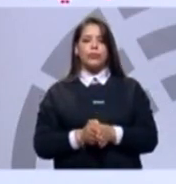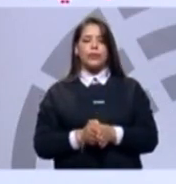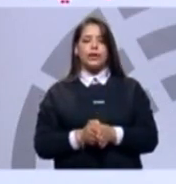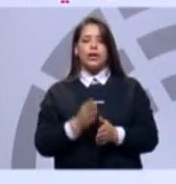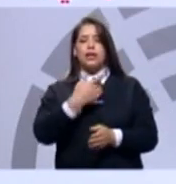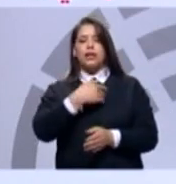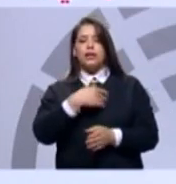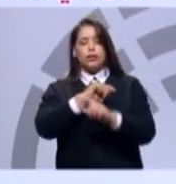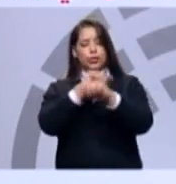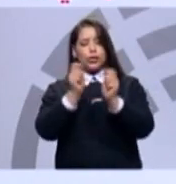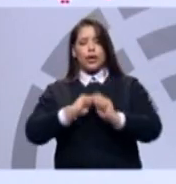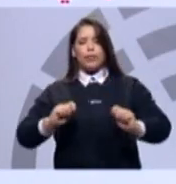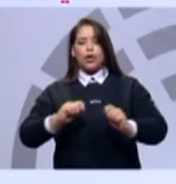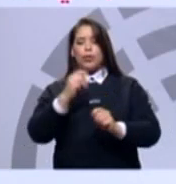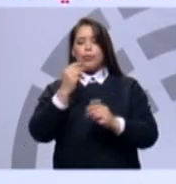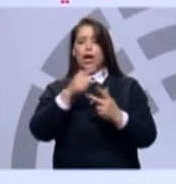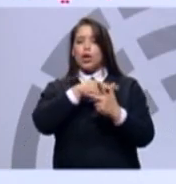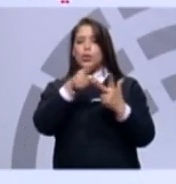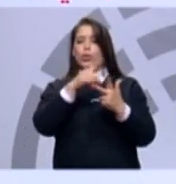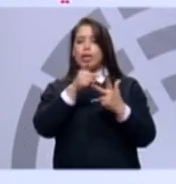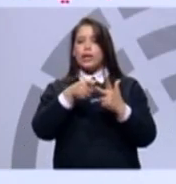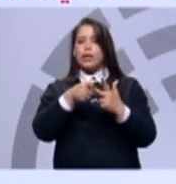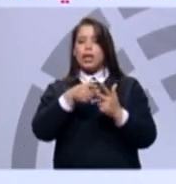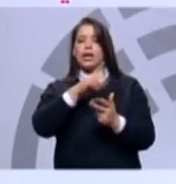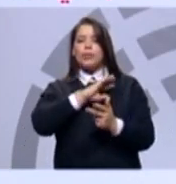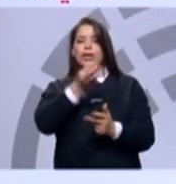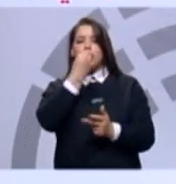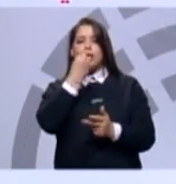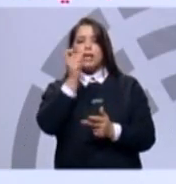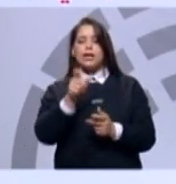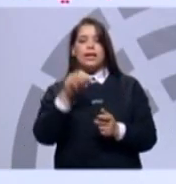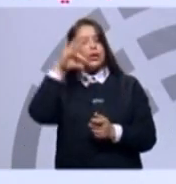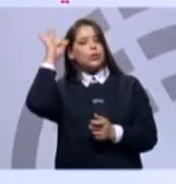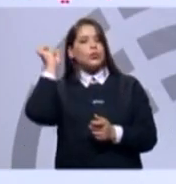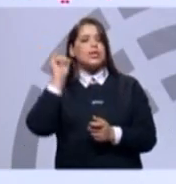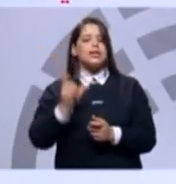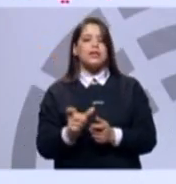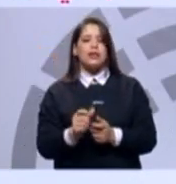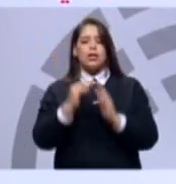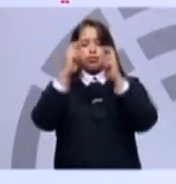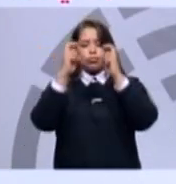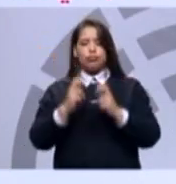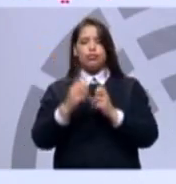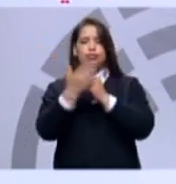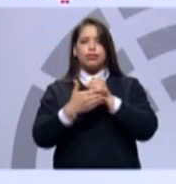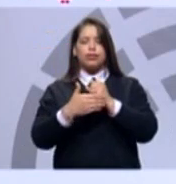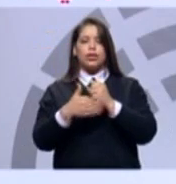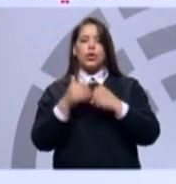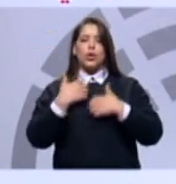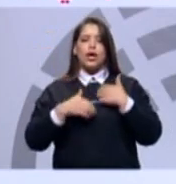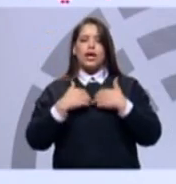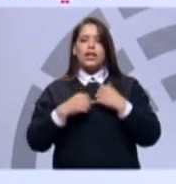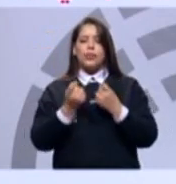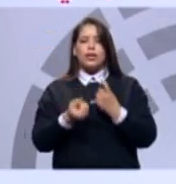وتؤمنوا قرابه ثلث الامن الغذائي التونسي لكن الفلاح القيرواني يعاني من نقص في التزاوج بالبذور والاسمده وتحجير كهرباء